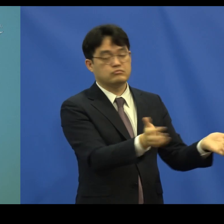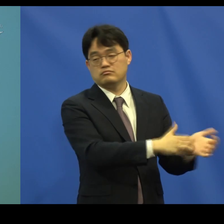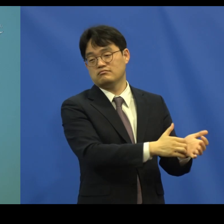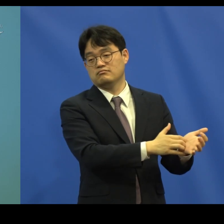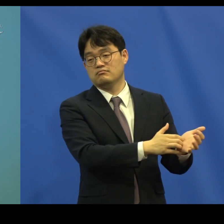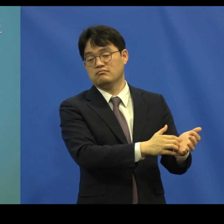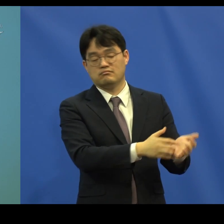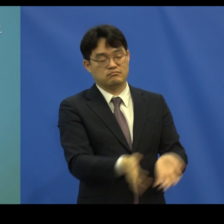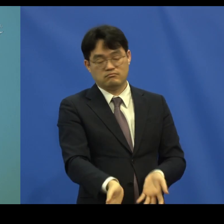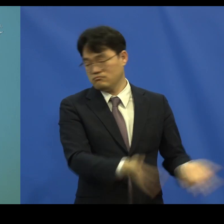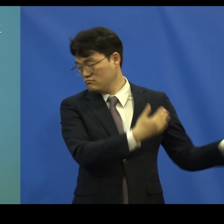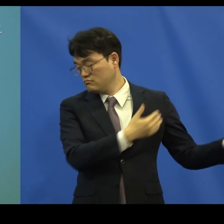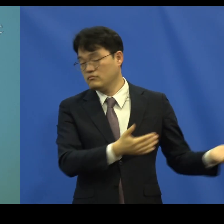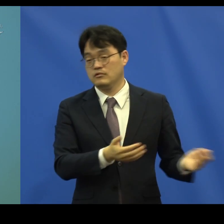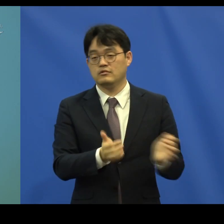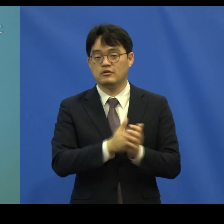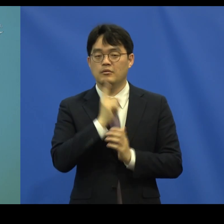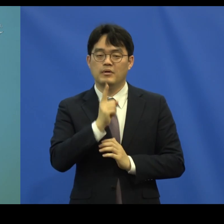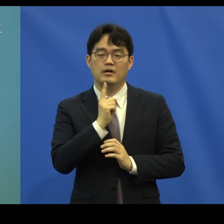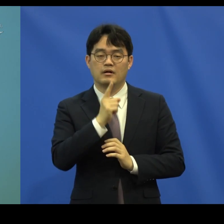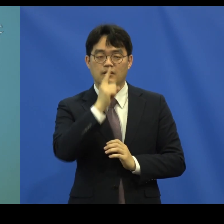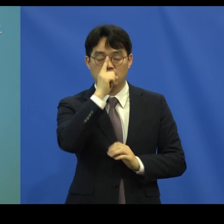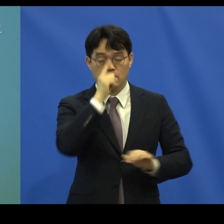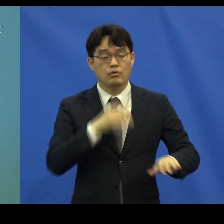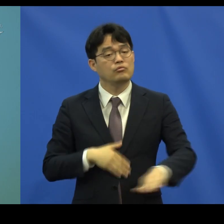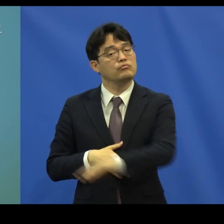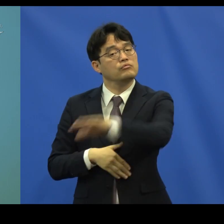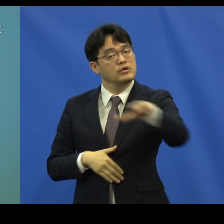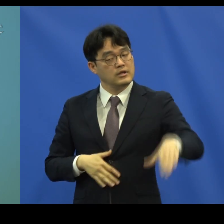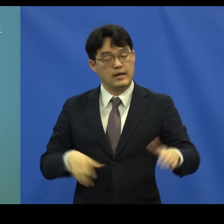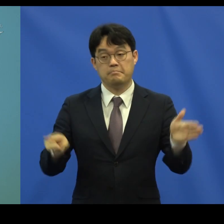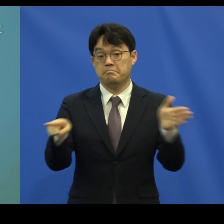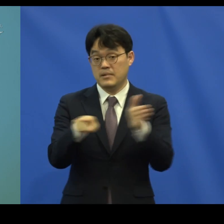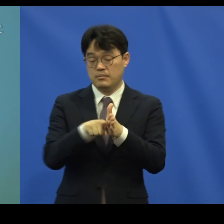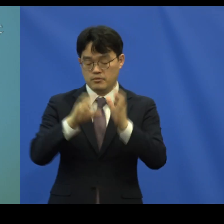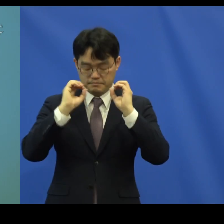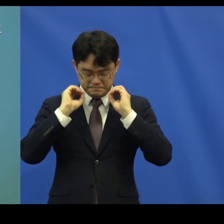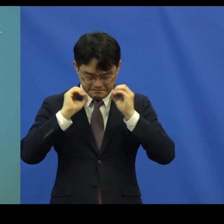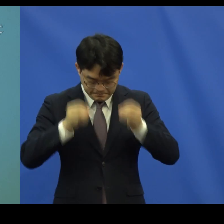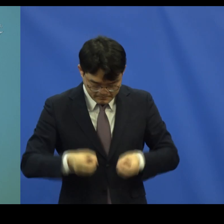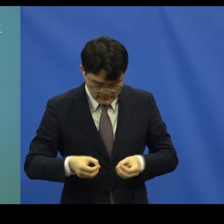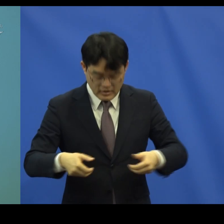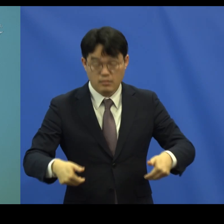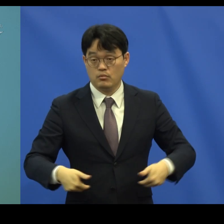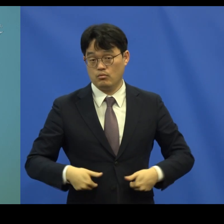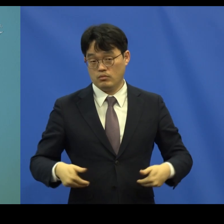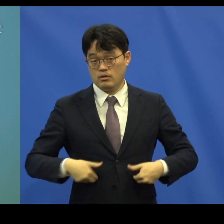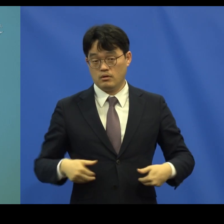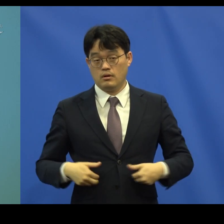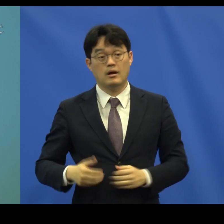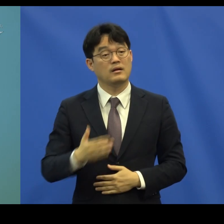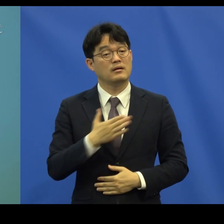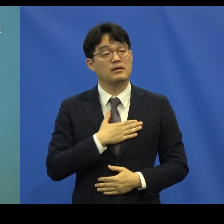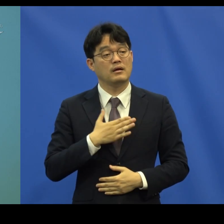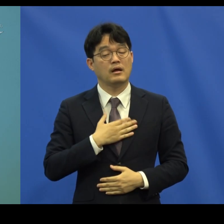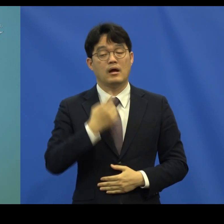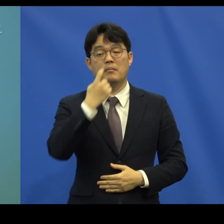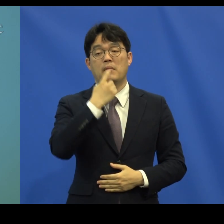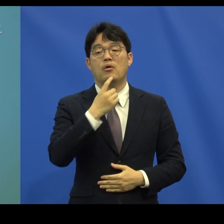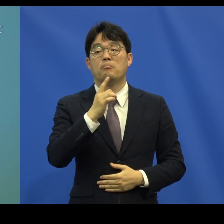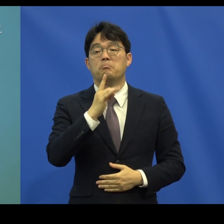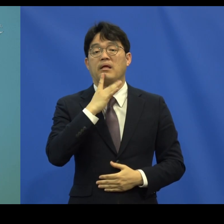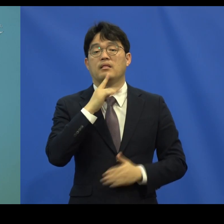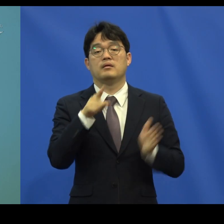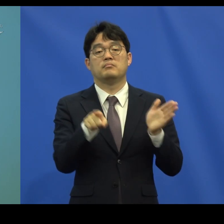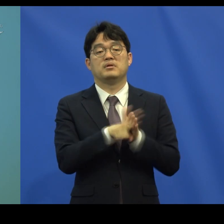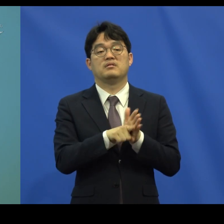자, 여러분, 오늘 우리도 우리의 신앙을 한번 점검해 보아야 됩니다. 내가 신자라는 이름만 갖고 있느냐, 아니면 실제로